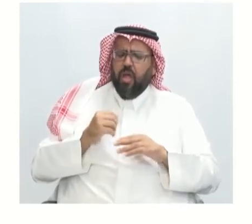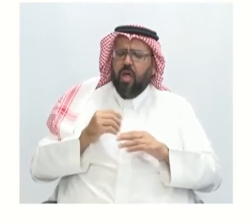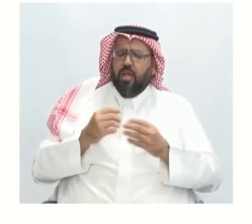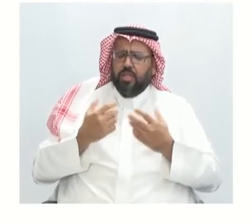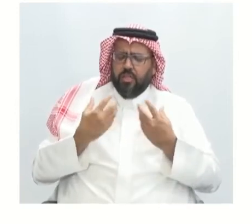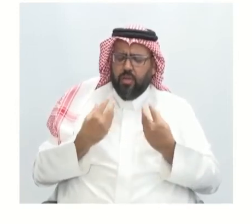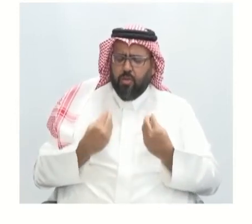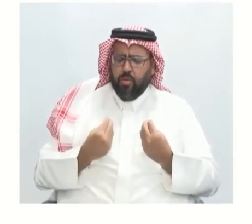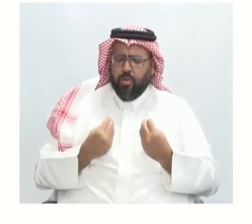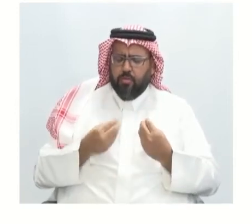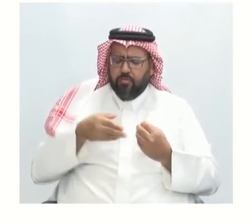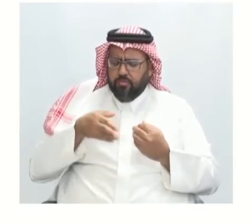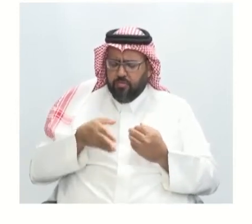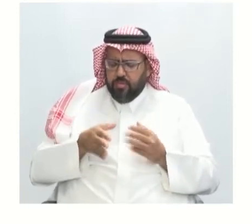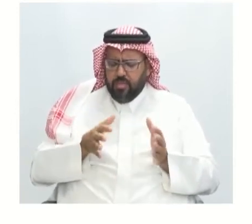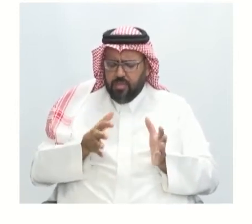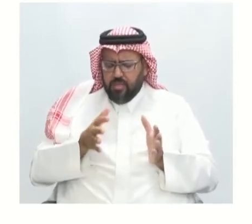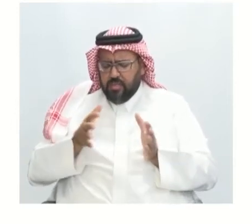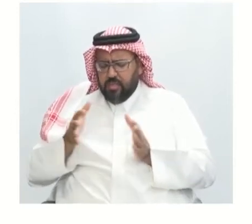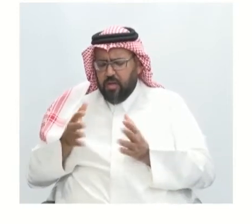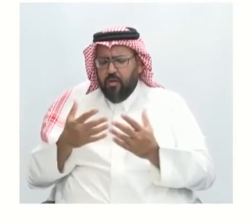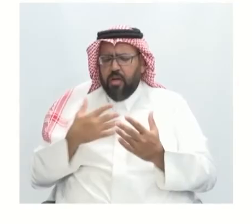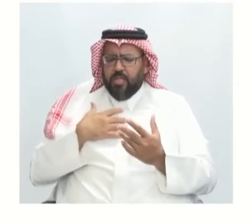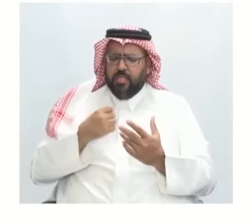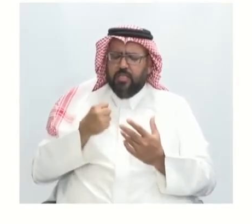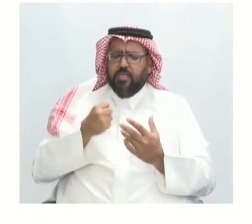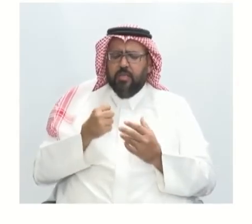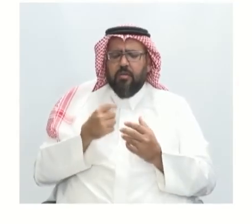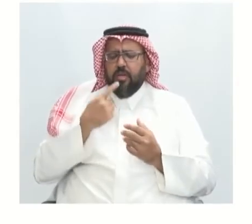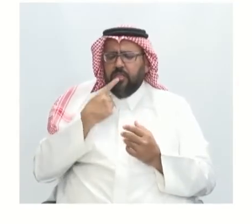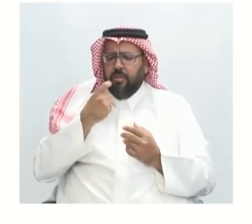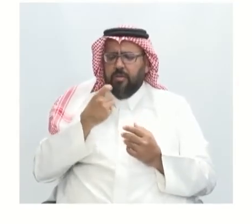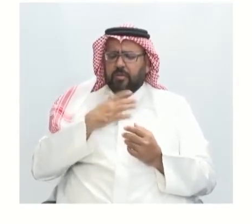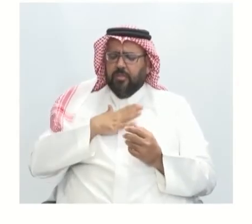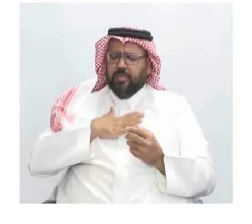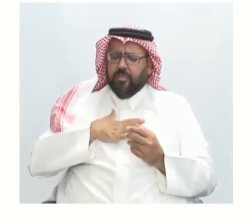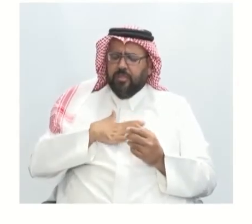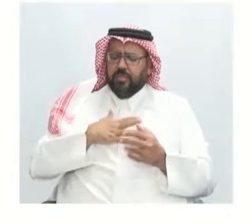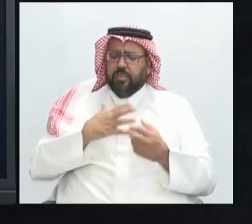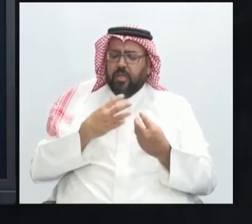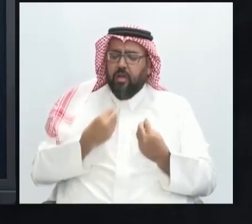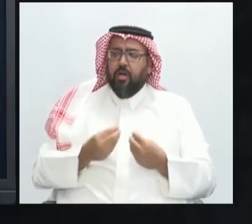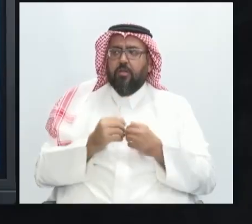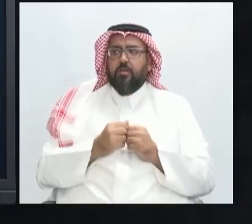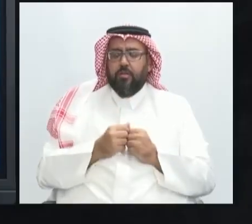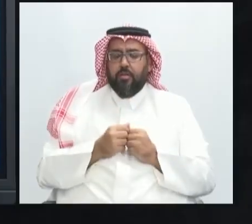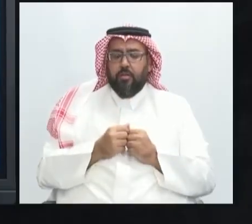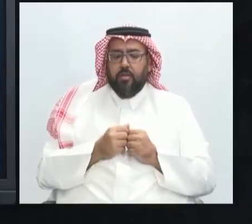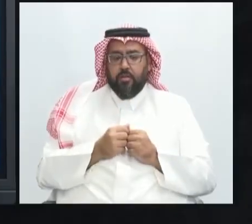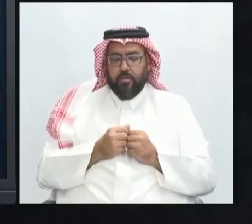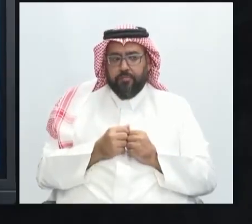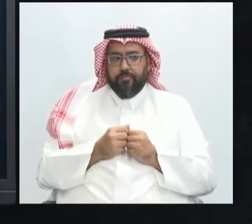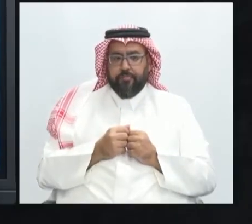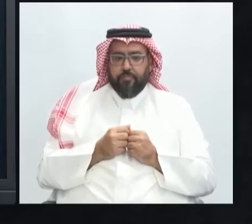المصيبه والسعي في تلافيها ويعجل بالفرج نعم يا ابنائي هذا من الحكم التي من